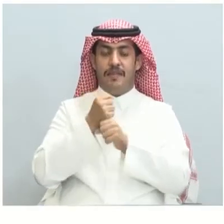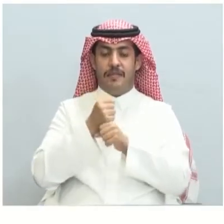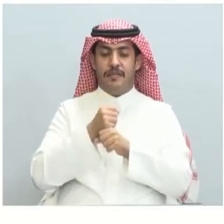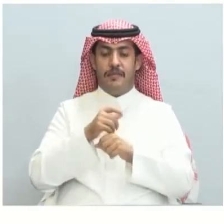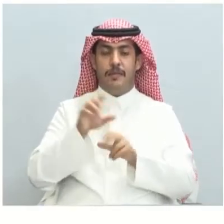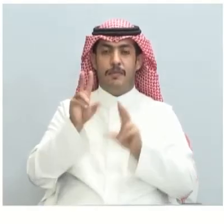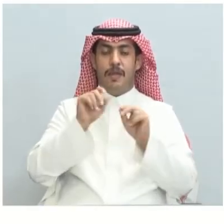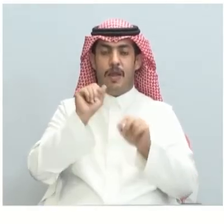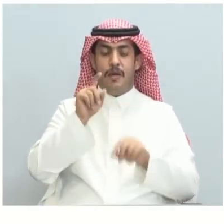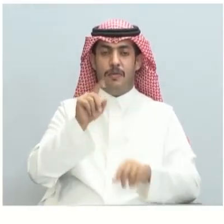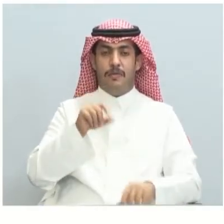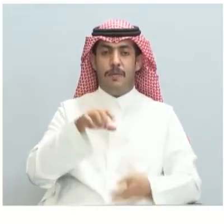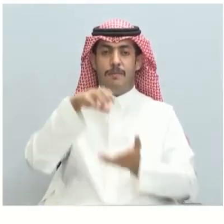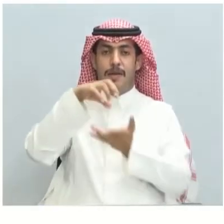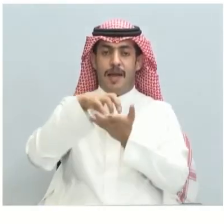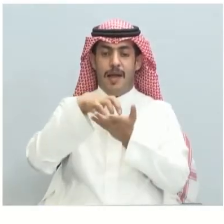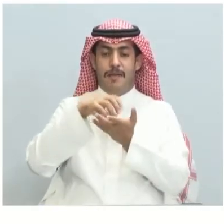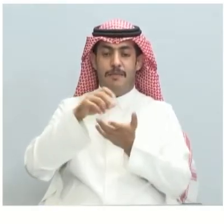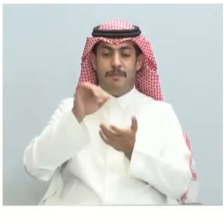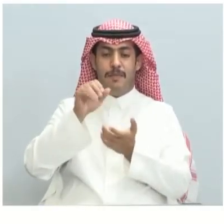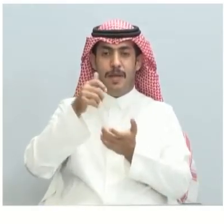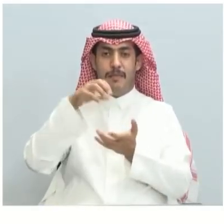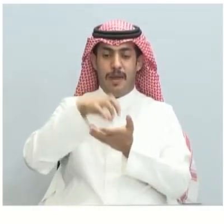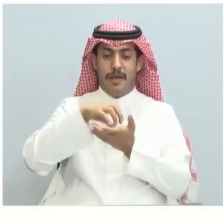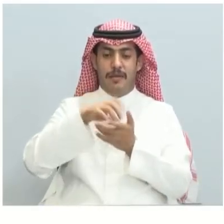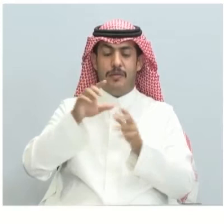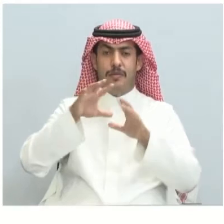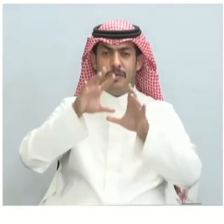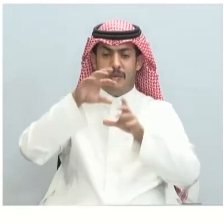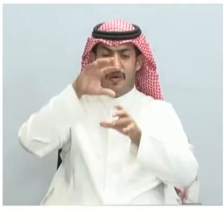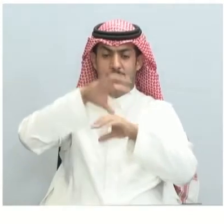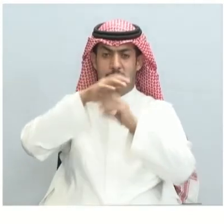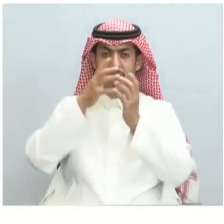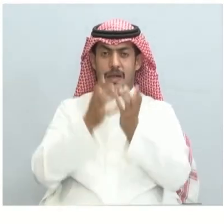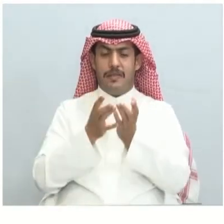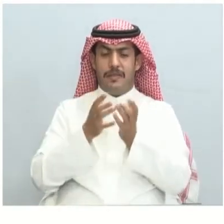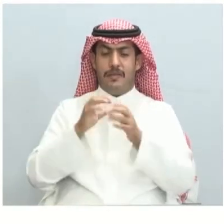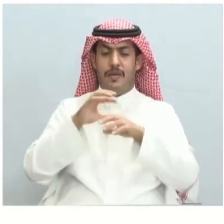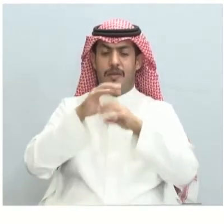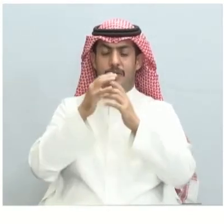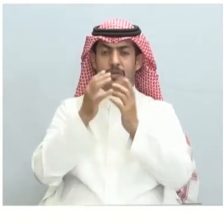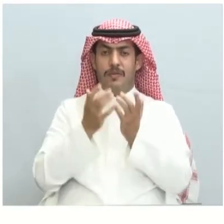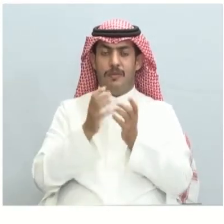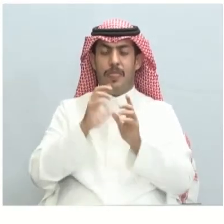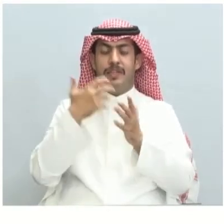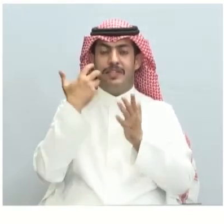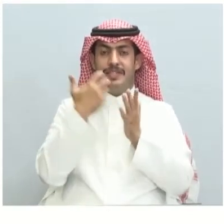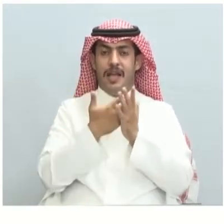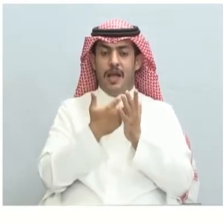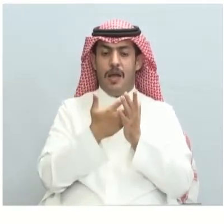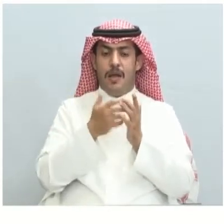المثال الاول مقام ابراهيم يغطي مقام ابراهيم يغطي المقام ابراهيم بزجاج